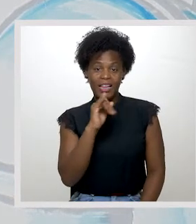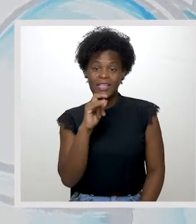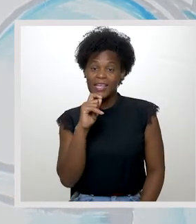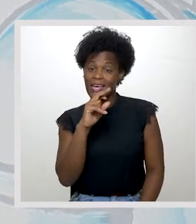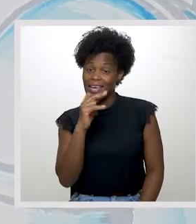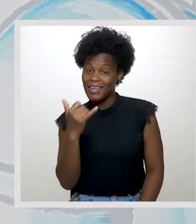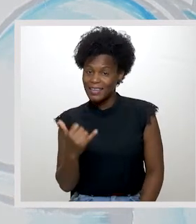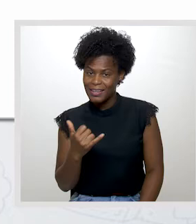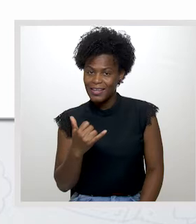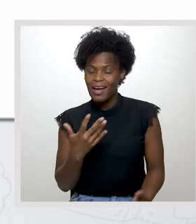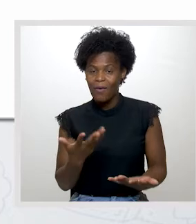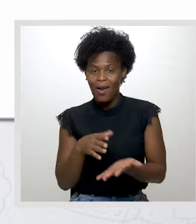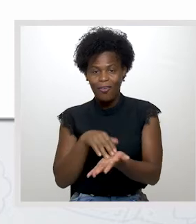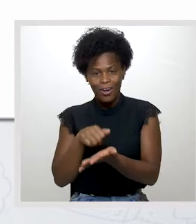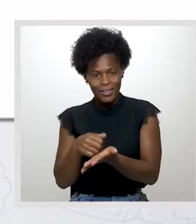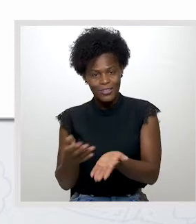la correction.